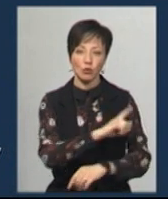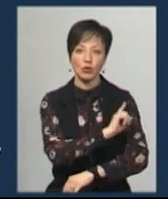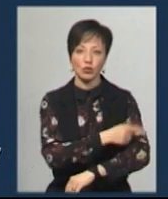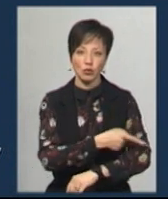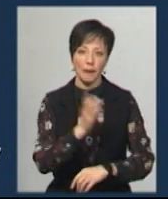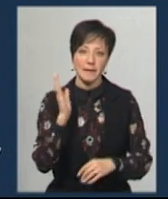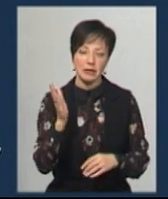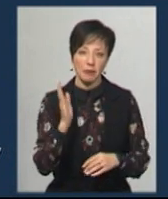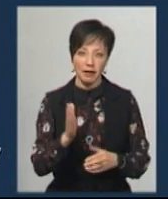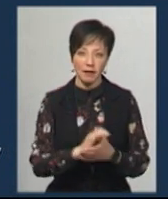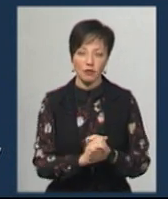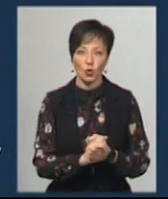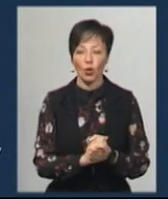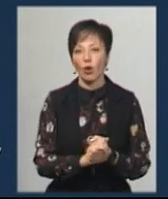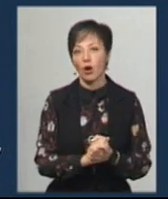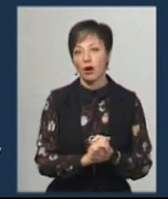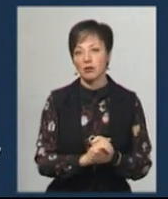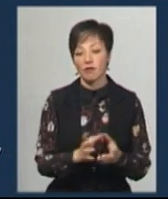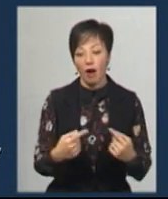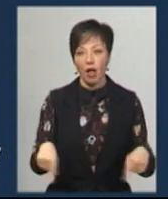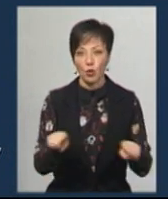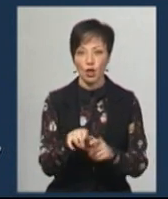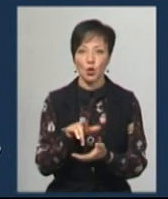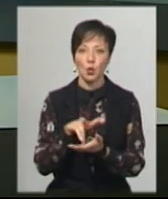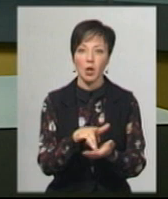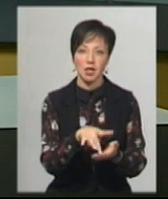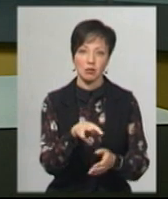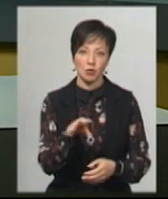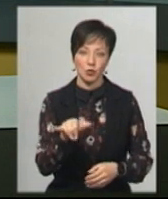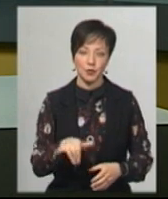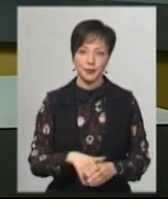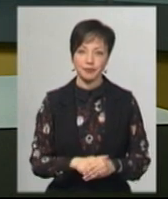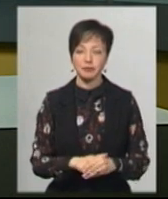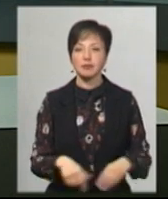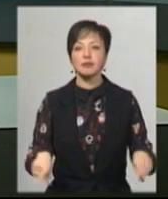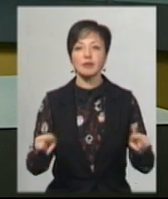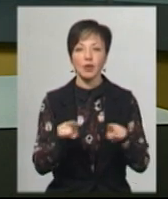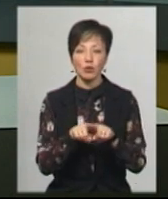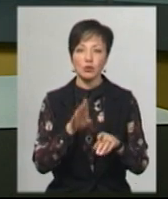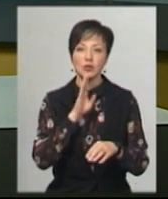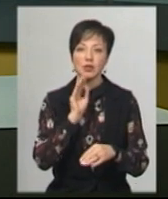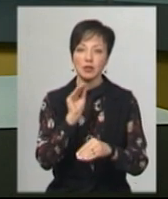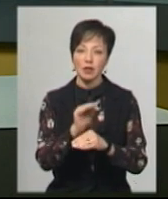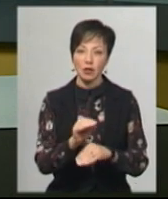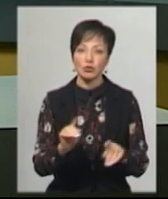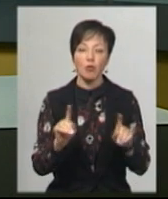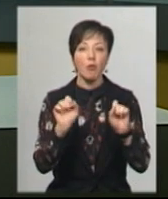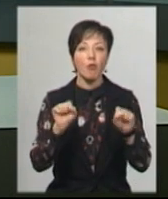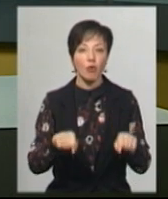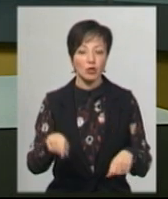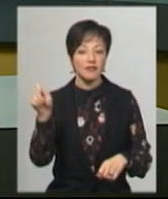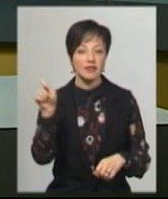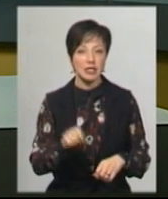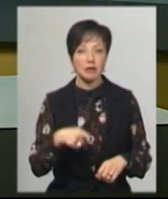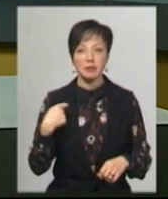і перспективною, зокрема в галузі туризму. Також Ольга Заславська не відкидає того, що візит